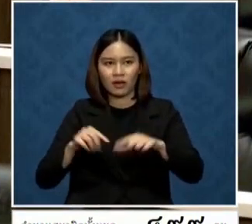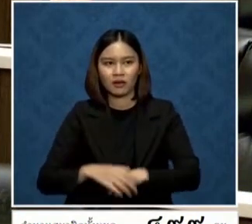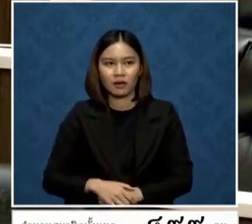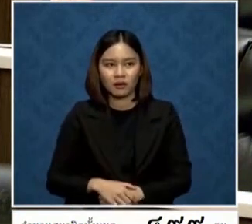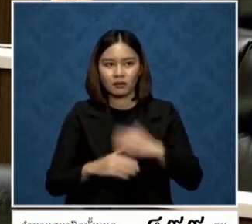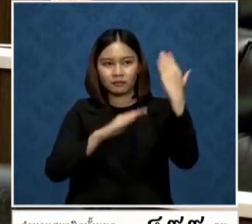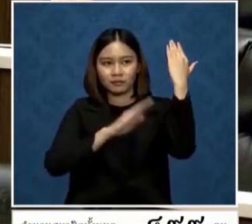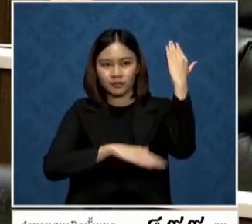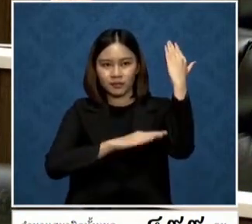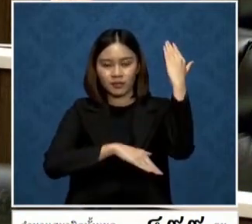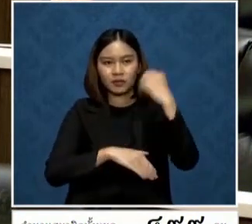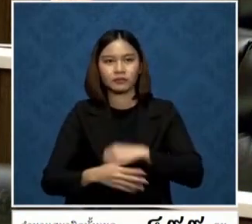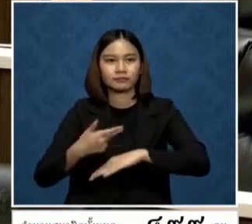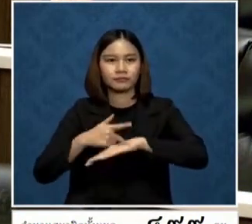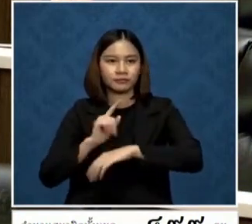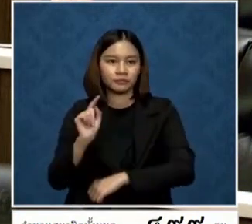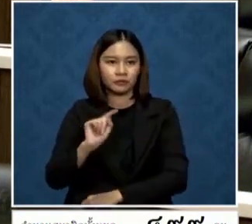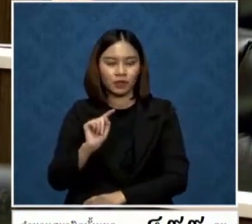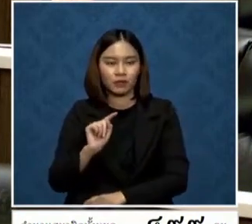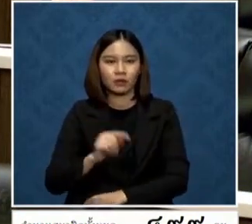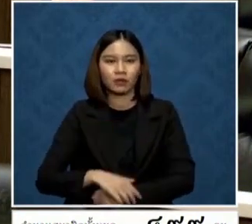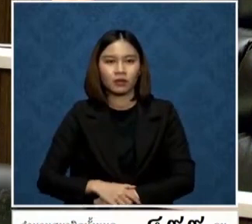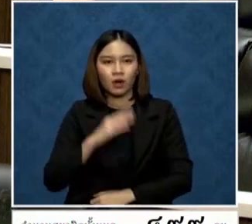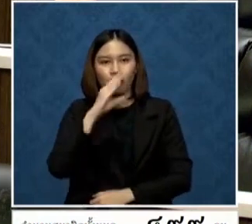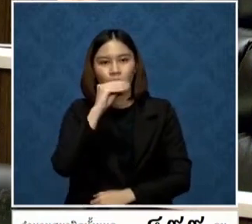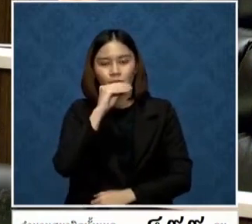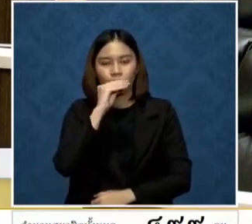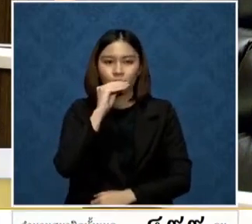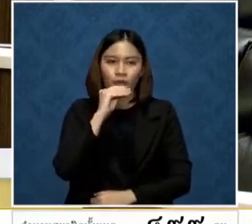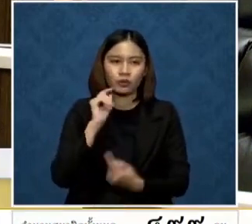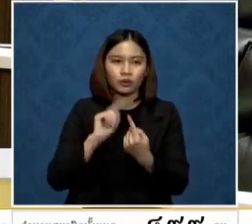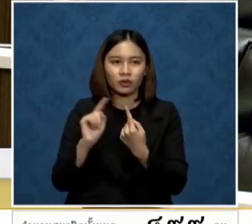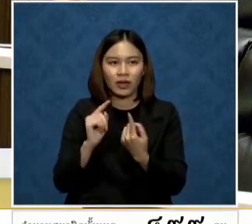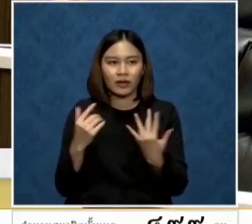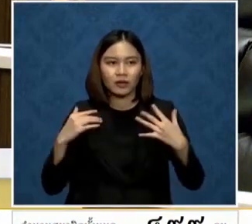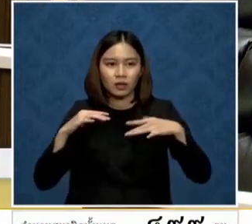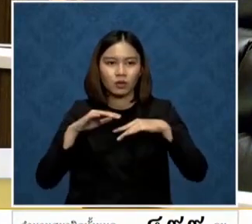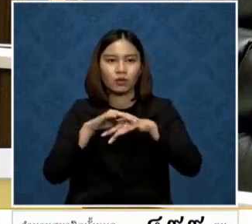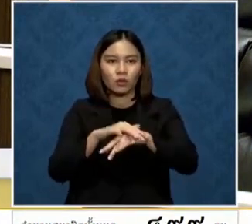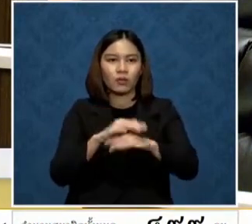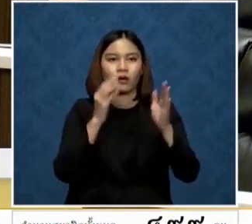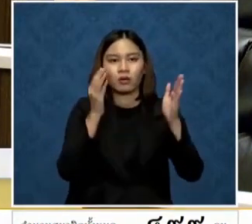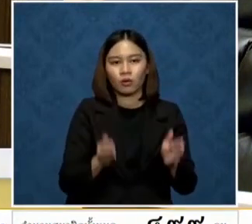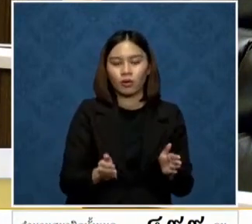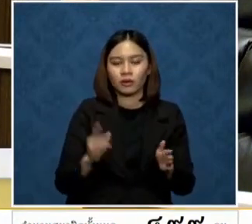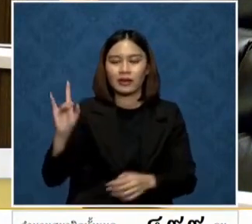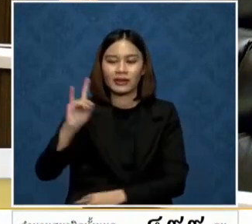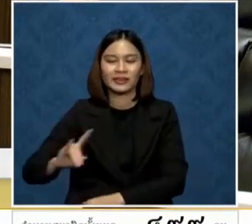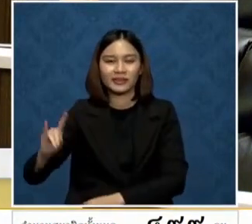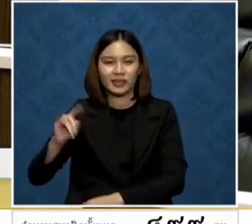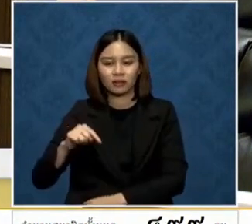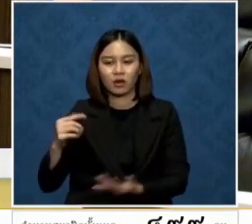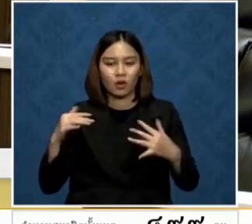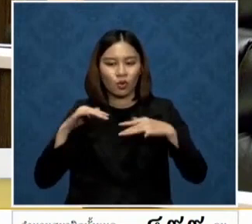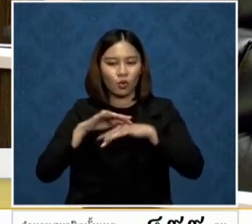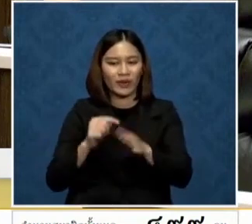ภาคใต้ค่ะท่านประธานคะเวลาที่เราพูดกันถึงเรื่องการอยู่ร่วมระหว่างคนแล้วก็สัตว์ดิฉันเชื่อว่า